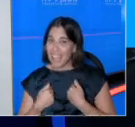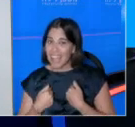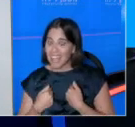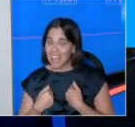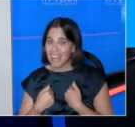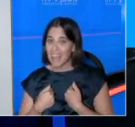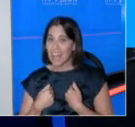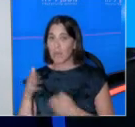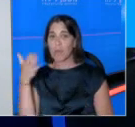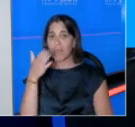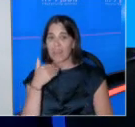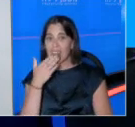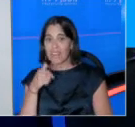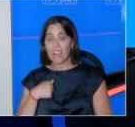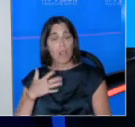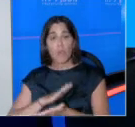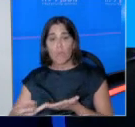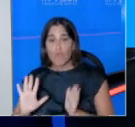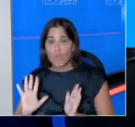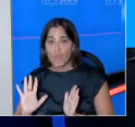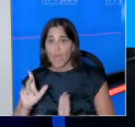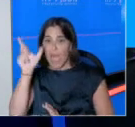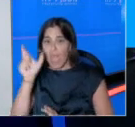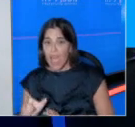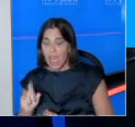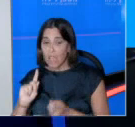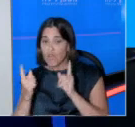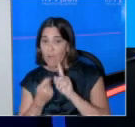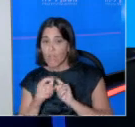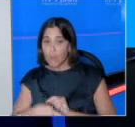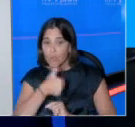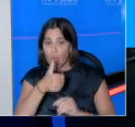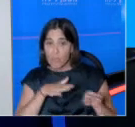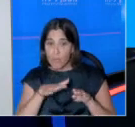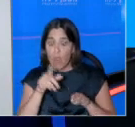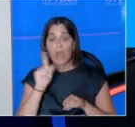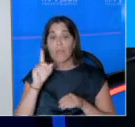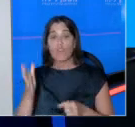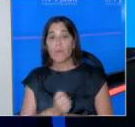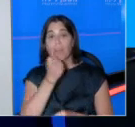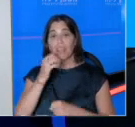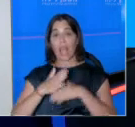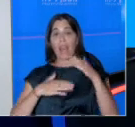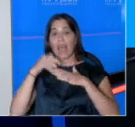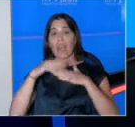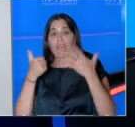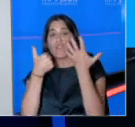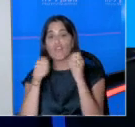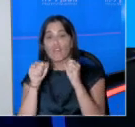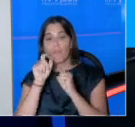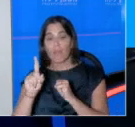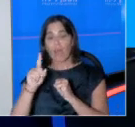ישראלית. אצלנו במדינת ישראל, זה מאוד פשוט. האיש שהופך להיות ראש ממשלה, הוא זה שמצליח להרכיב קואליציה של 61 חברי